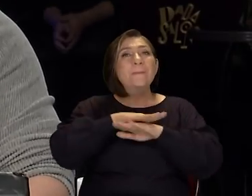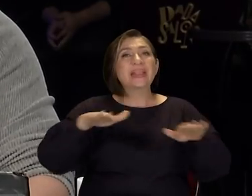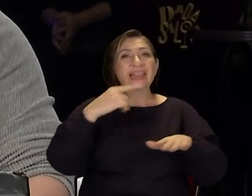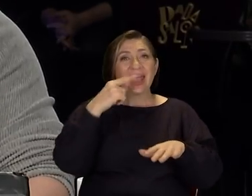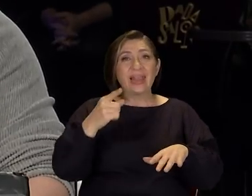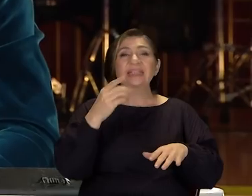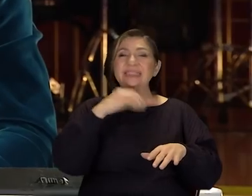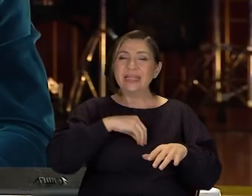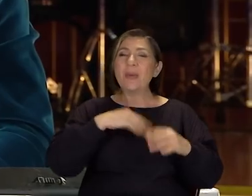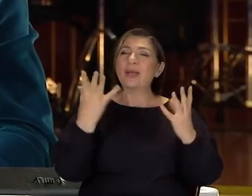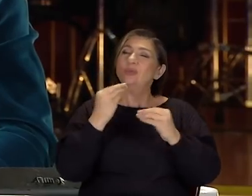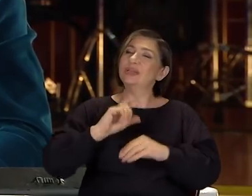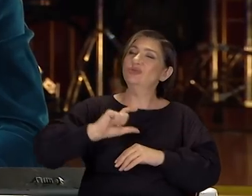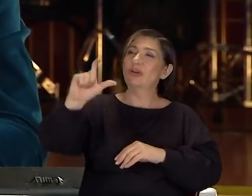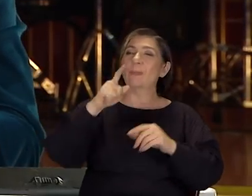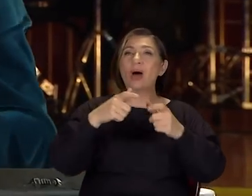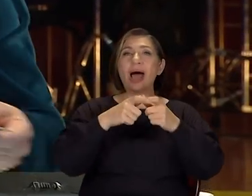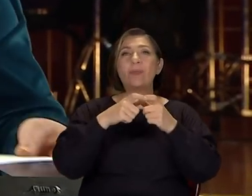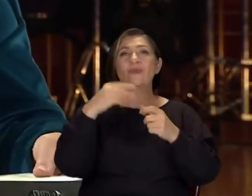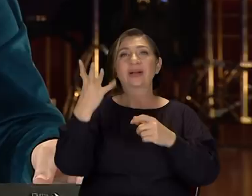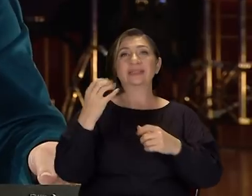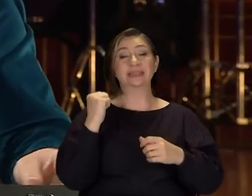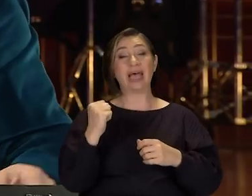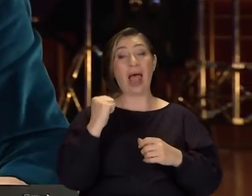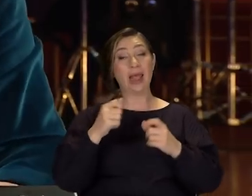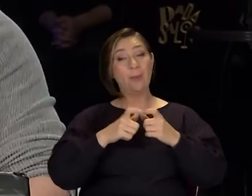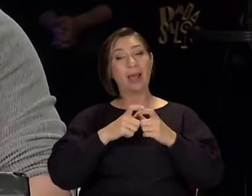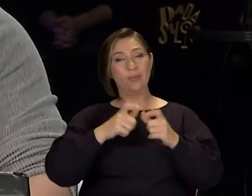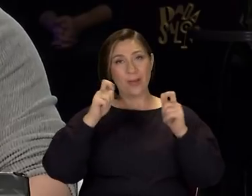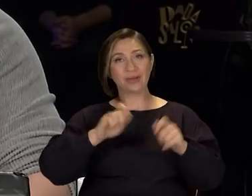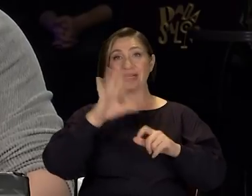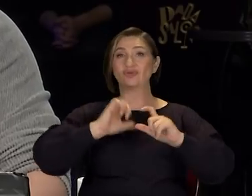sanırım en güzel cevabı bu albüm verdi. Ama sağlam albüm yaparsan